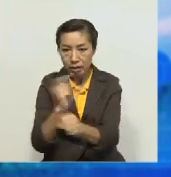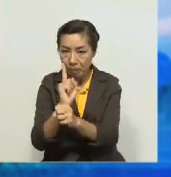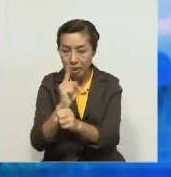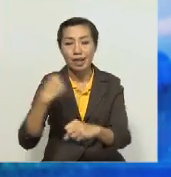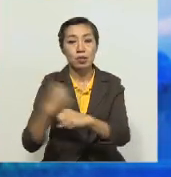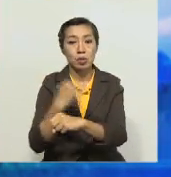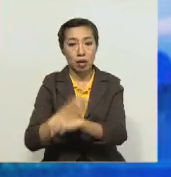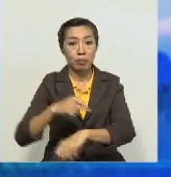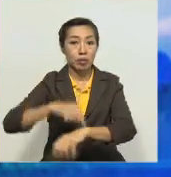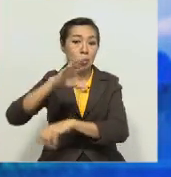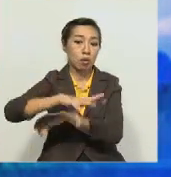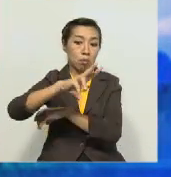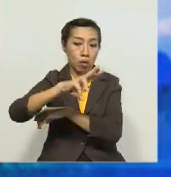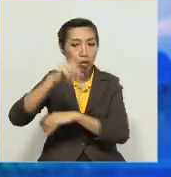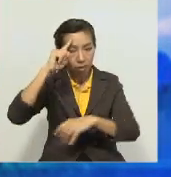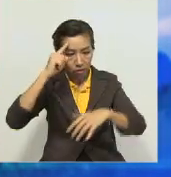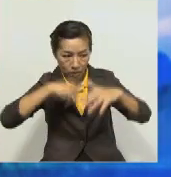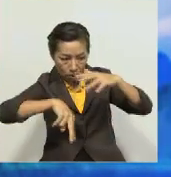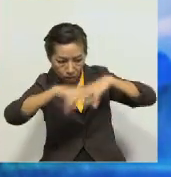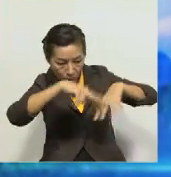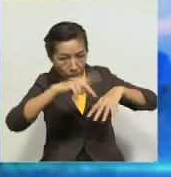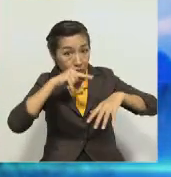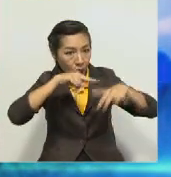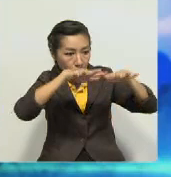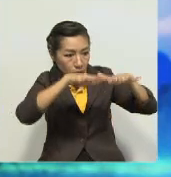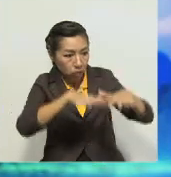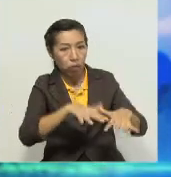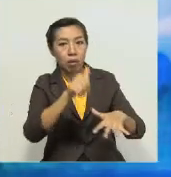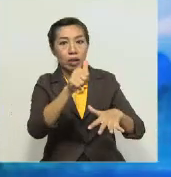18 นาิกาการคนหามีสัญญาณดีขึ้น เพระน้ำลดลง